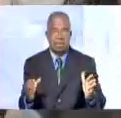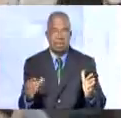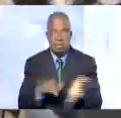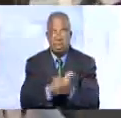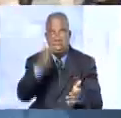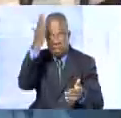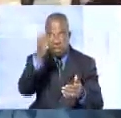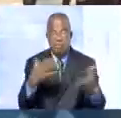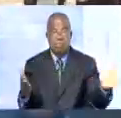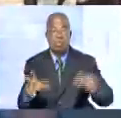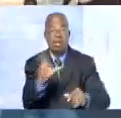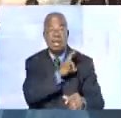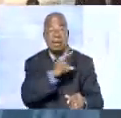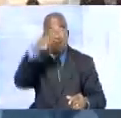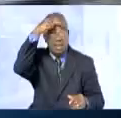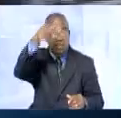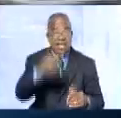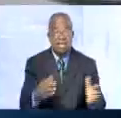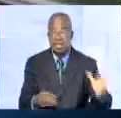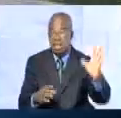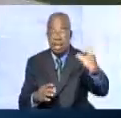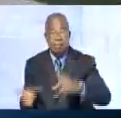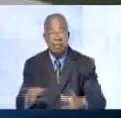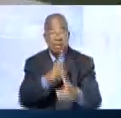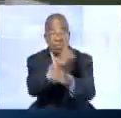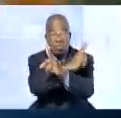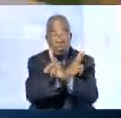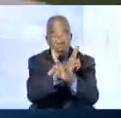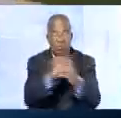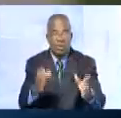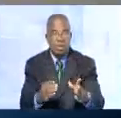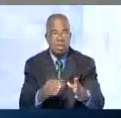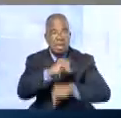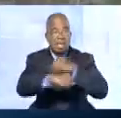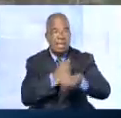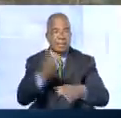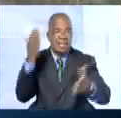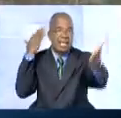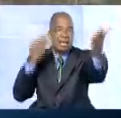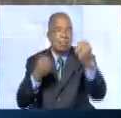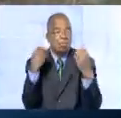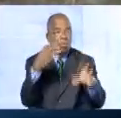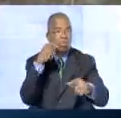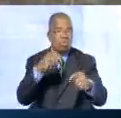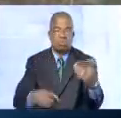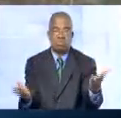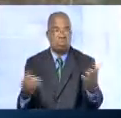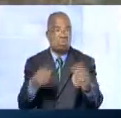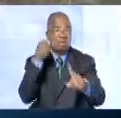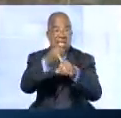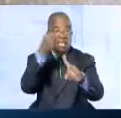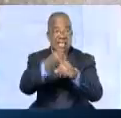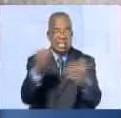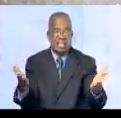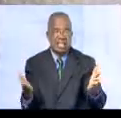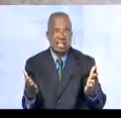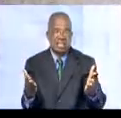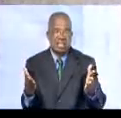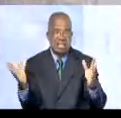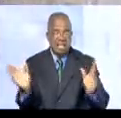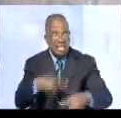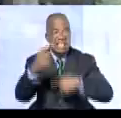qu'à travers les masses médias. L'an dernier, au moment des fêtes de Pâques, on a enregistré des dizaines d'accidents sur nos routes dues à la fatigue des automobilistes, à l'alcool